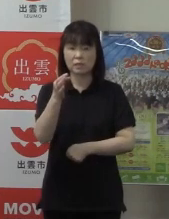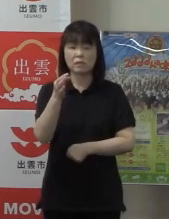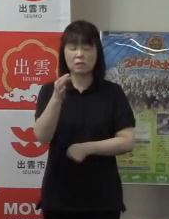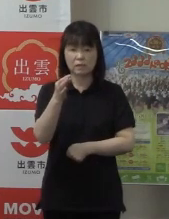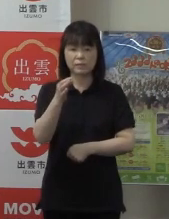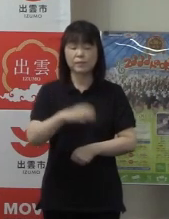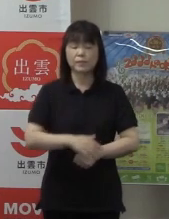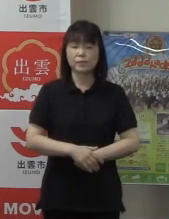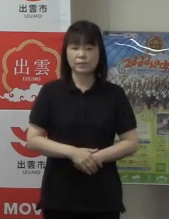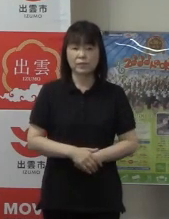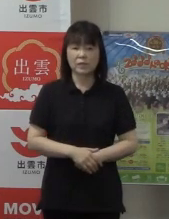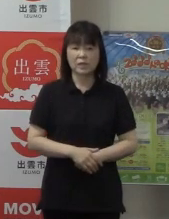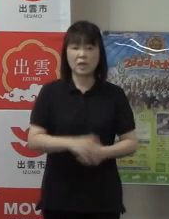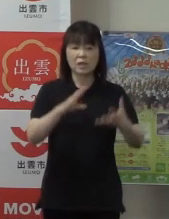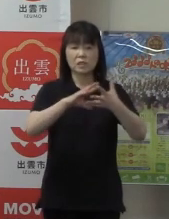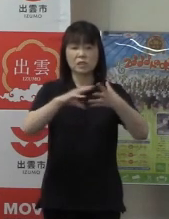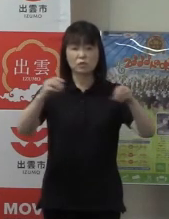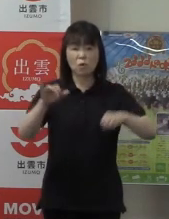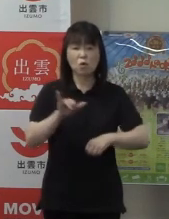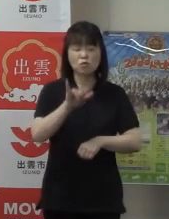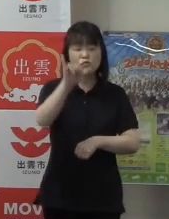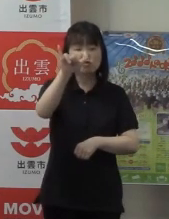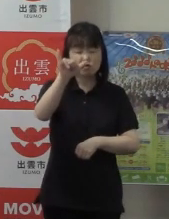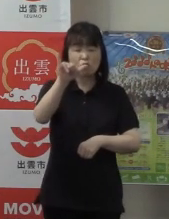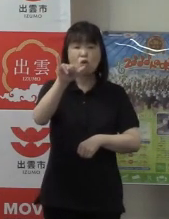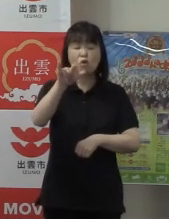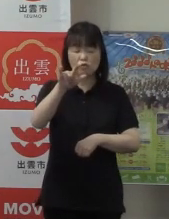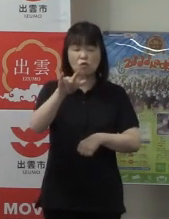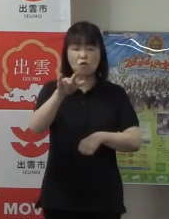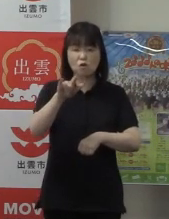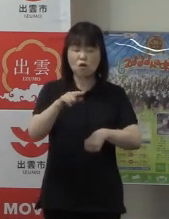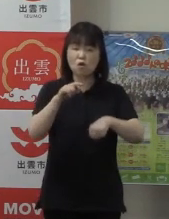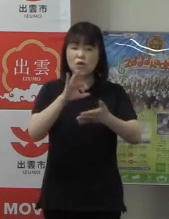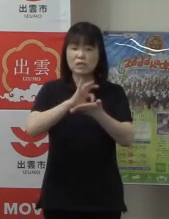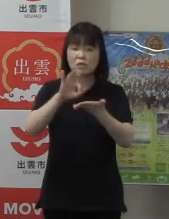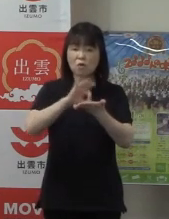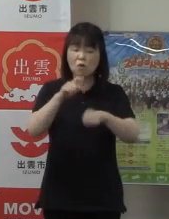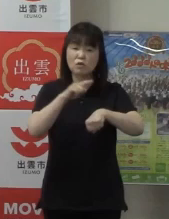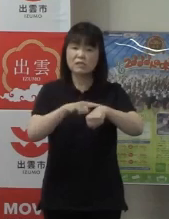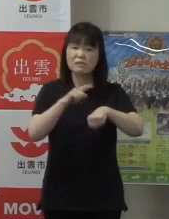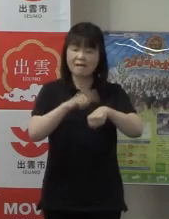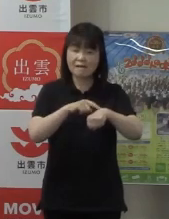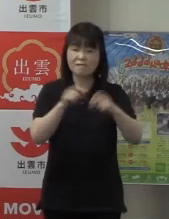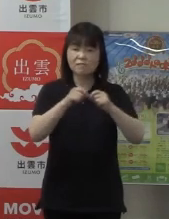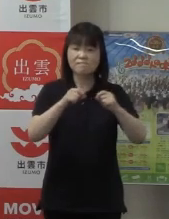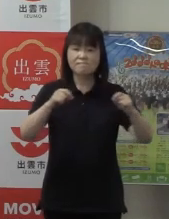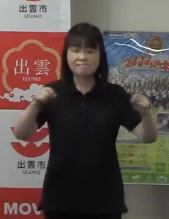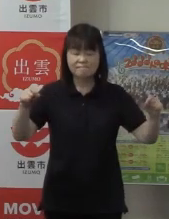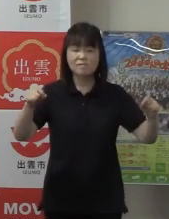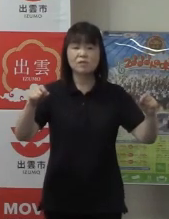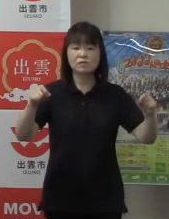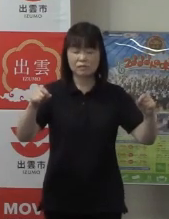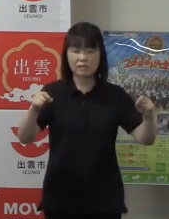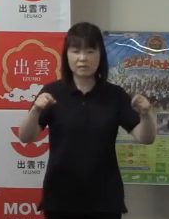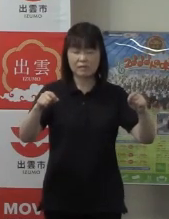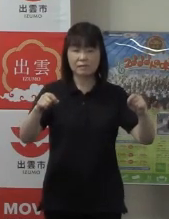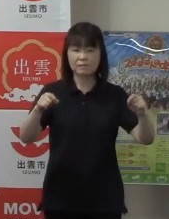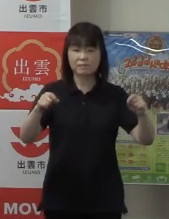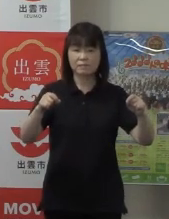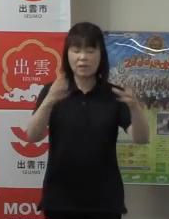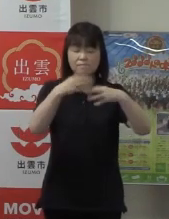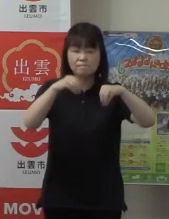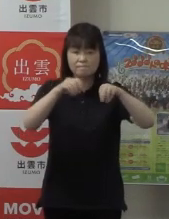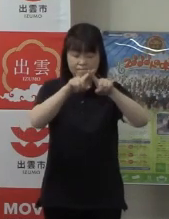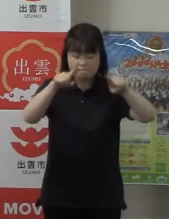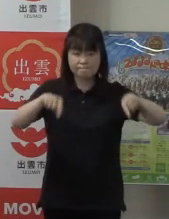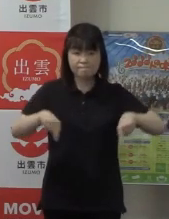案内のように、出雲空港の運用時間、運航計画の変更による覚書に基づく